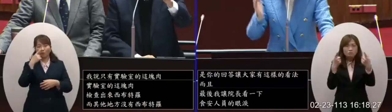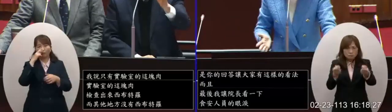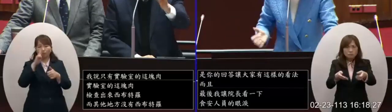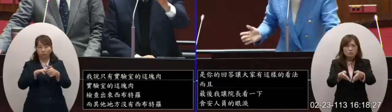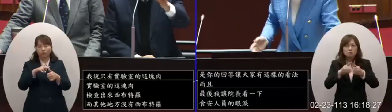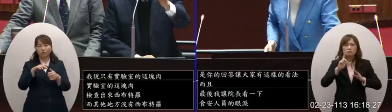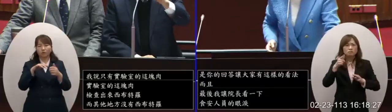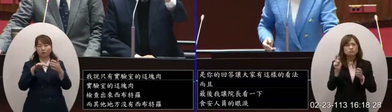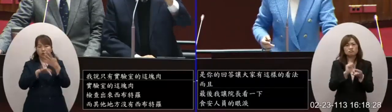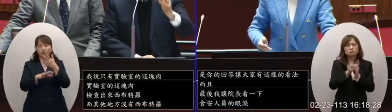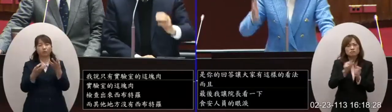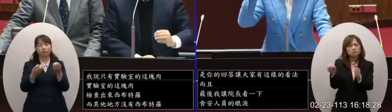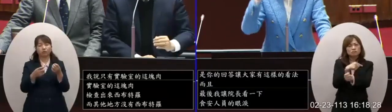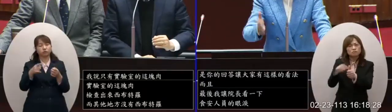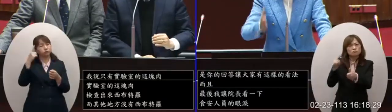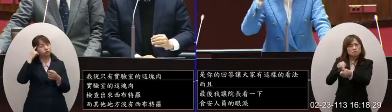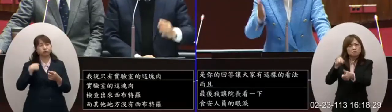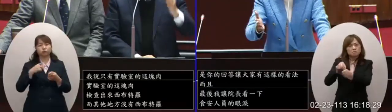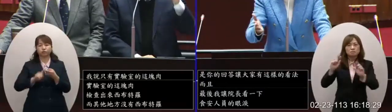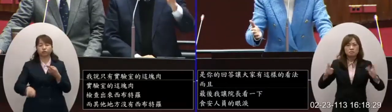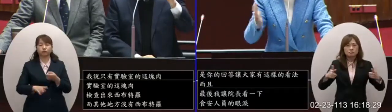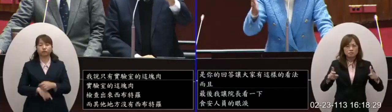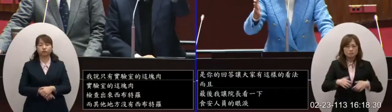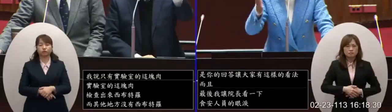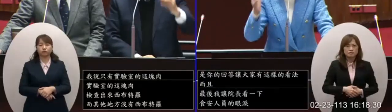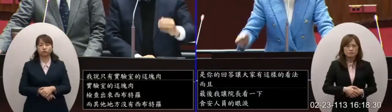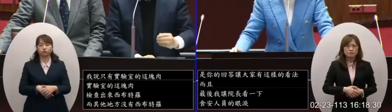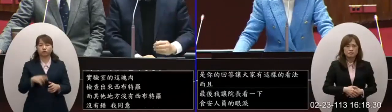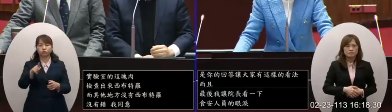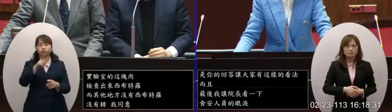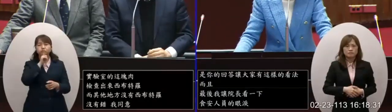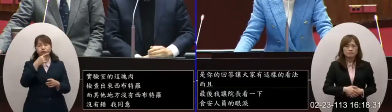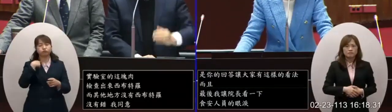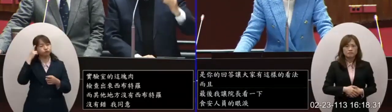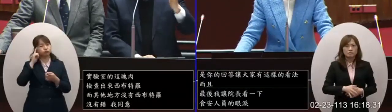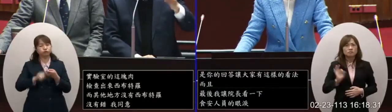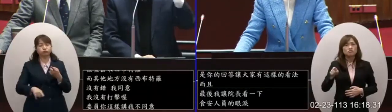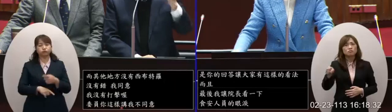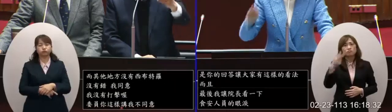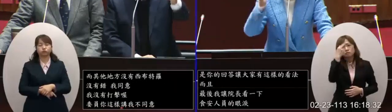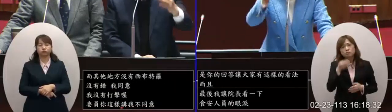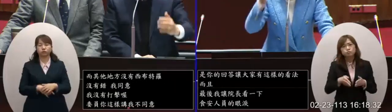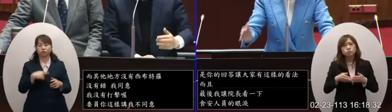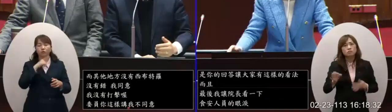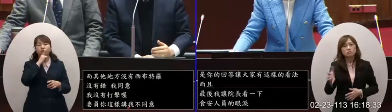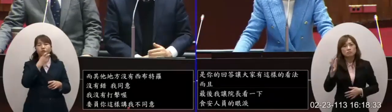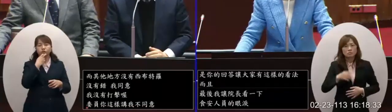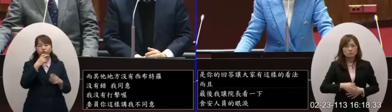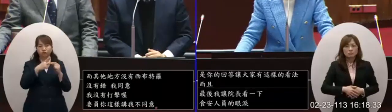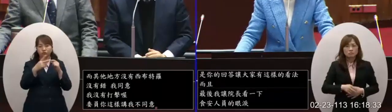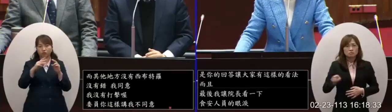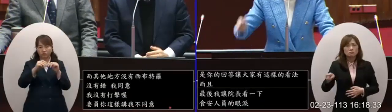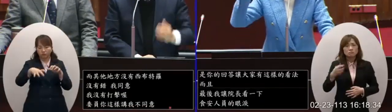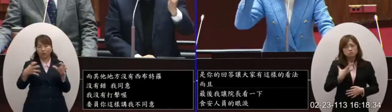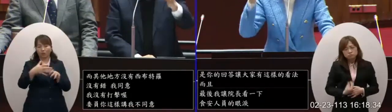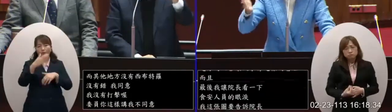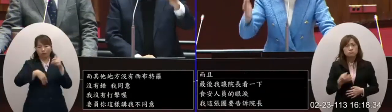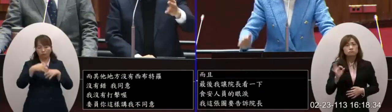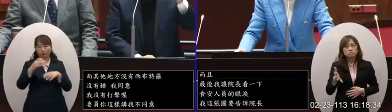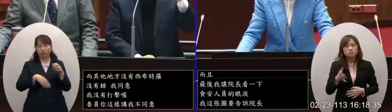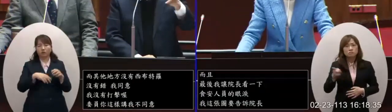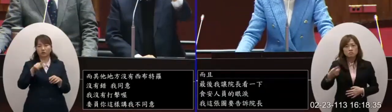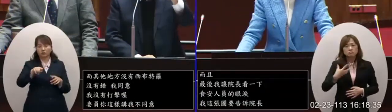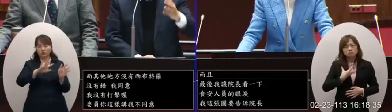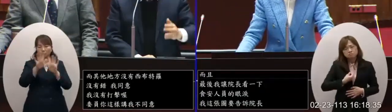我没有打击哦，委员，你这样讲话不同意。 今天第一线的人员 同意的 为什么要落泪？ 我们中央跟地方是合作的， 因为他